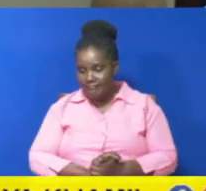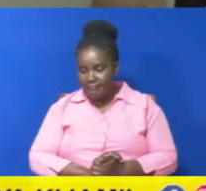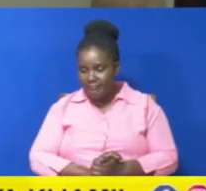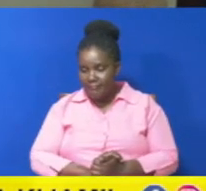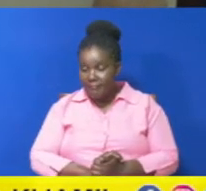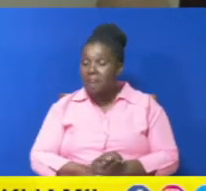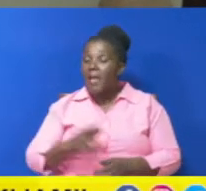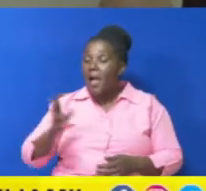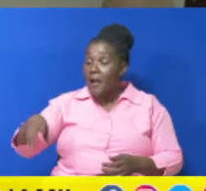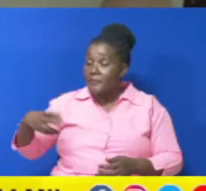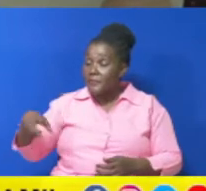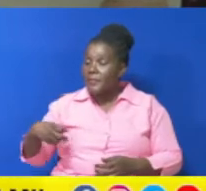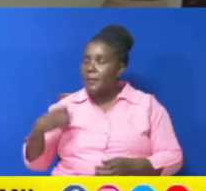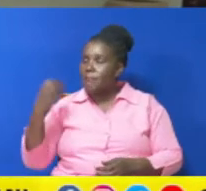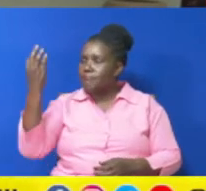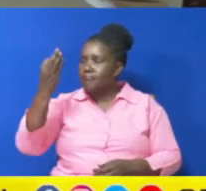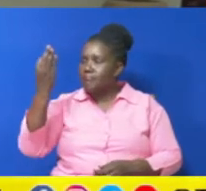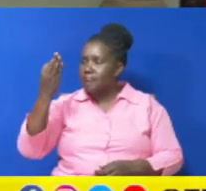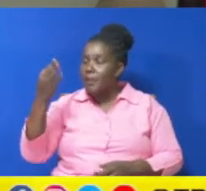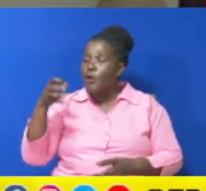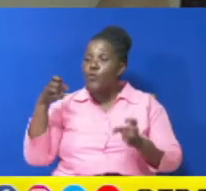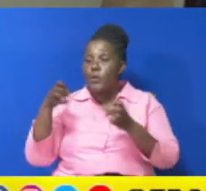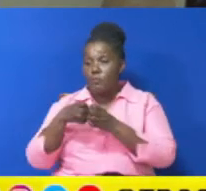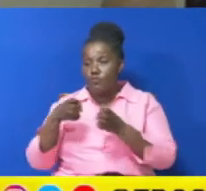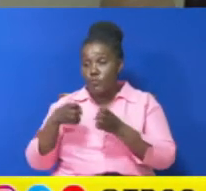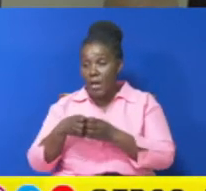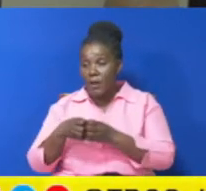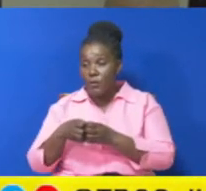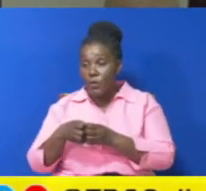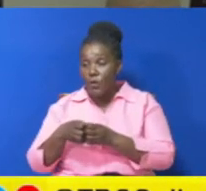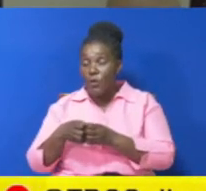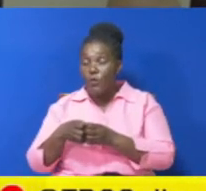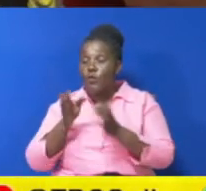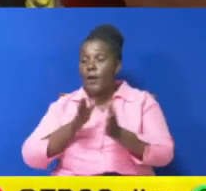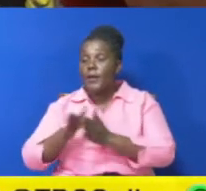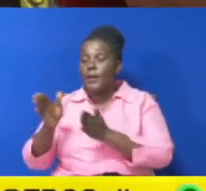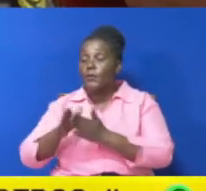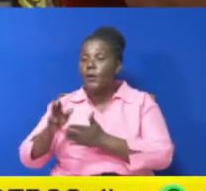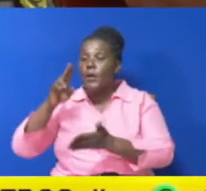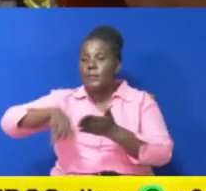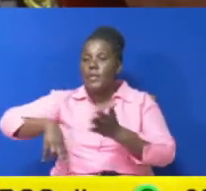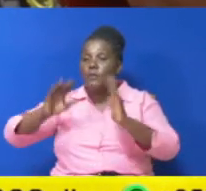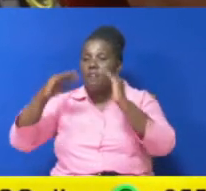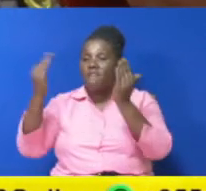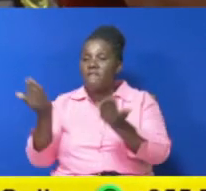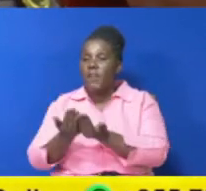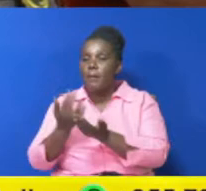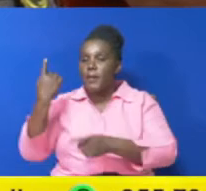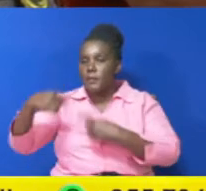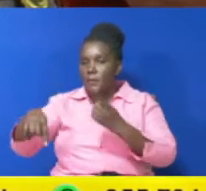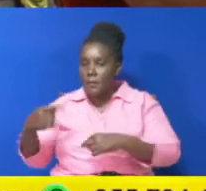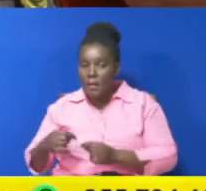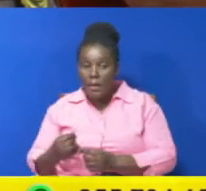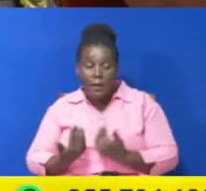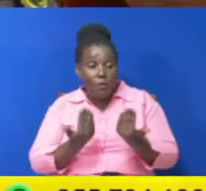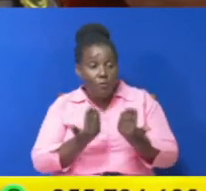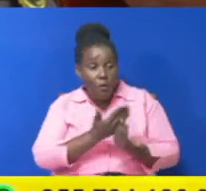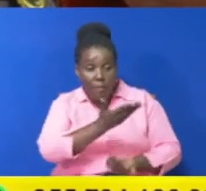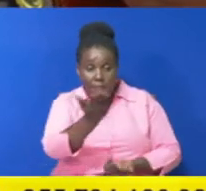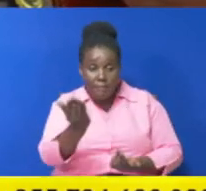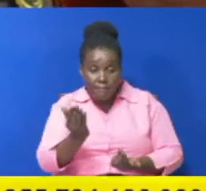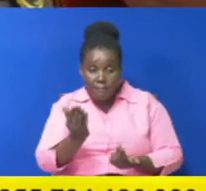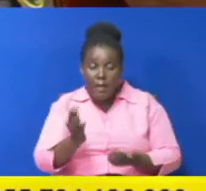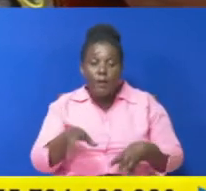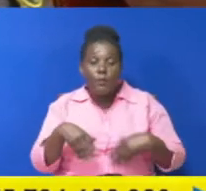siasa ulioandaliwa na ofisi ya msajili wa vyama vya siasa Zanzibar. Hivyo amewaagiza kuweka utaratibu ambao